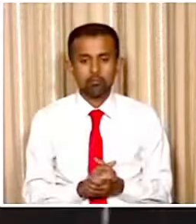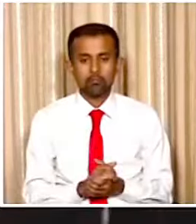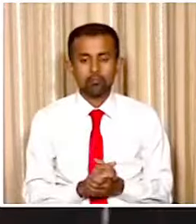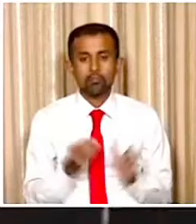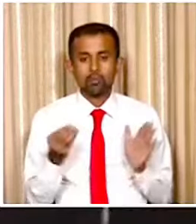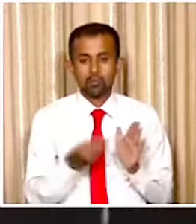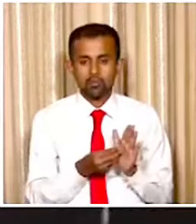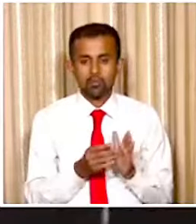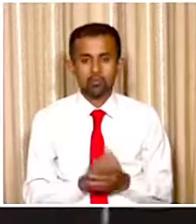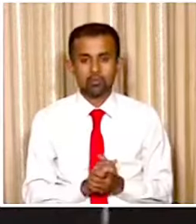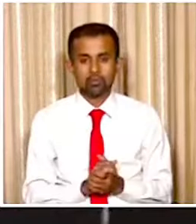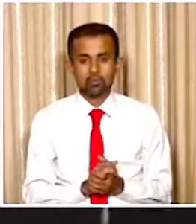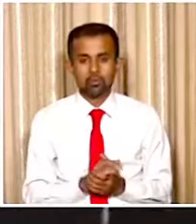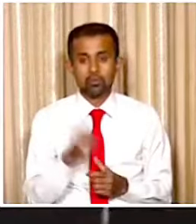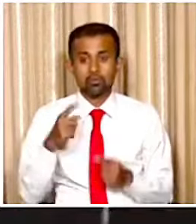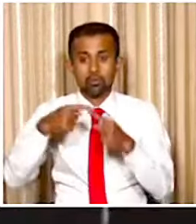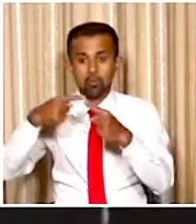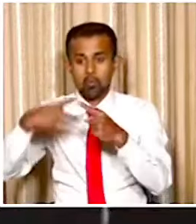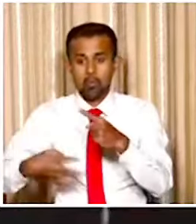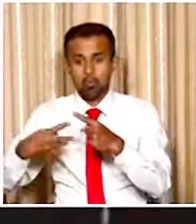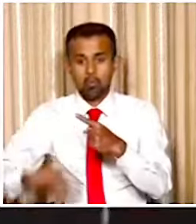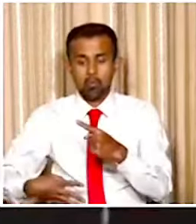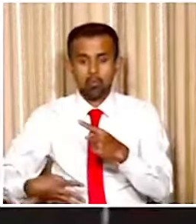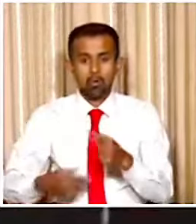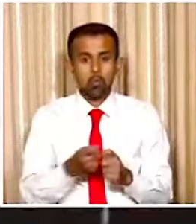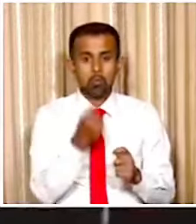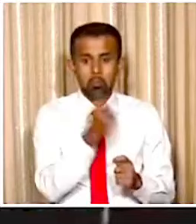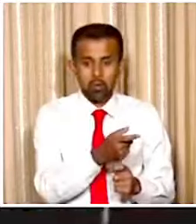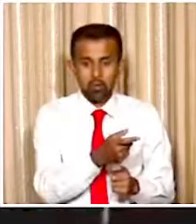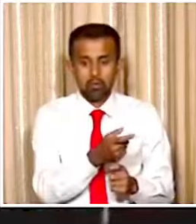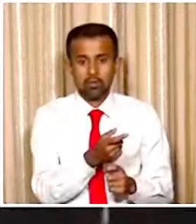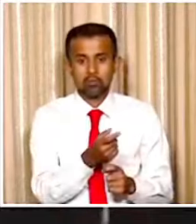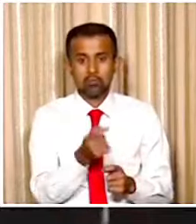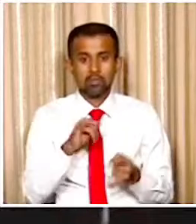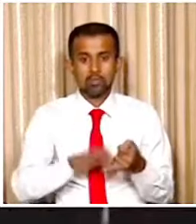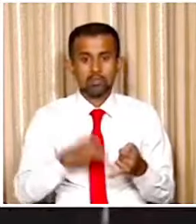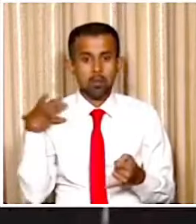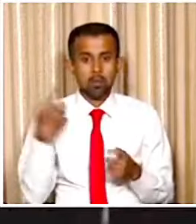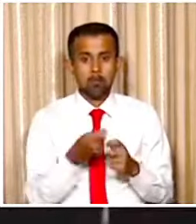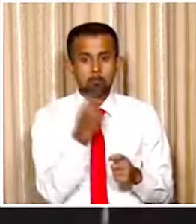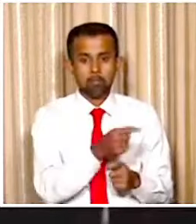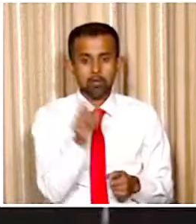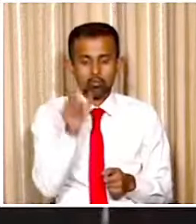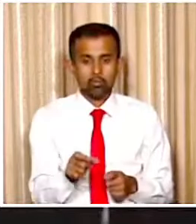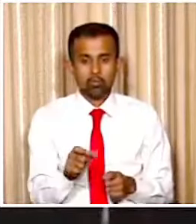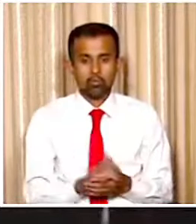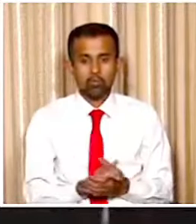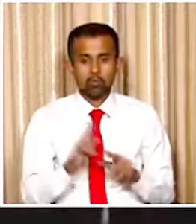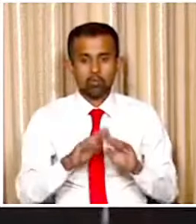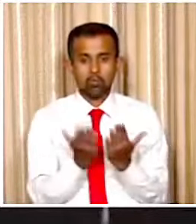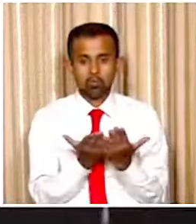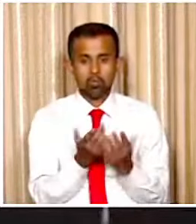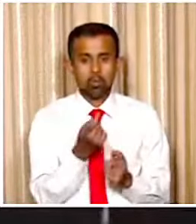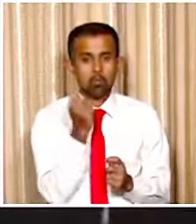දානවා අනිත් අය කමෙන්ට් දානවා. හරි පඩි ගෙවපු අය ඒ කියන්නේ ඔය සහරාන්ලට පඩි ගෙවුවා එක්කෙනෙක් තමයි මේ Facebook එකේ